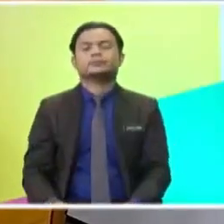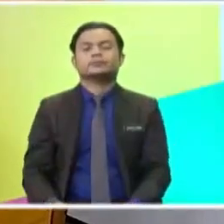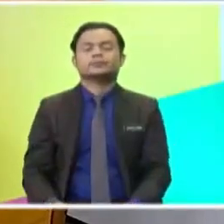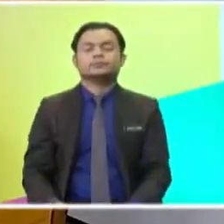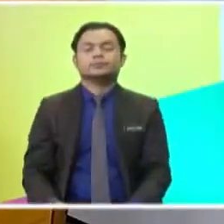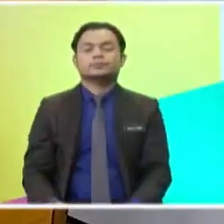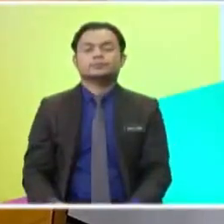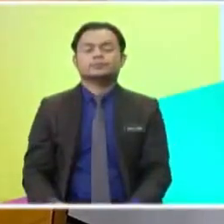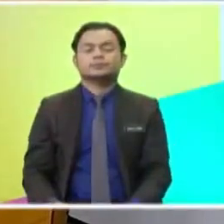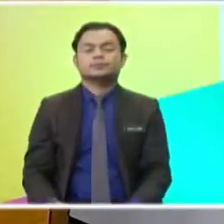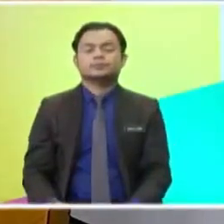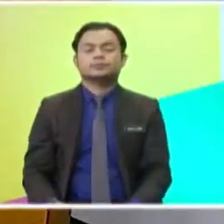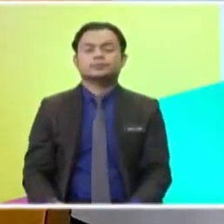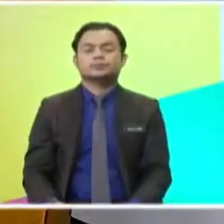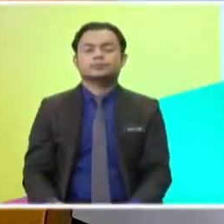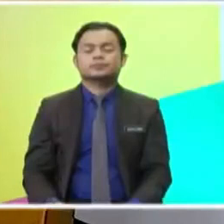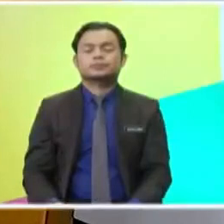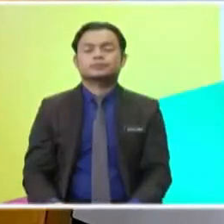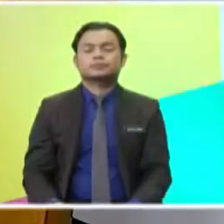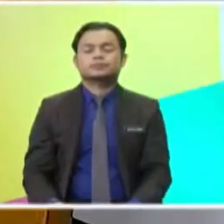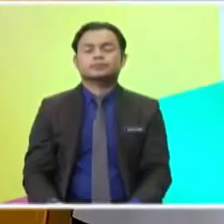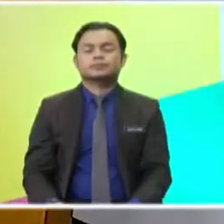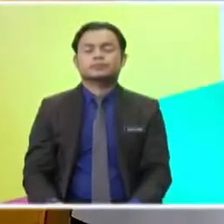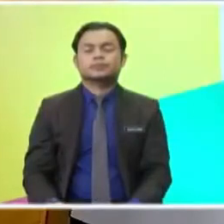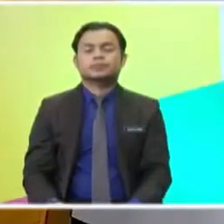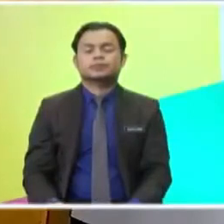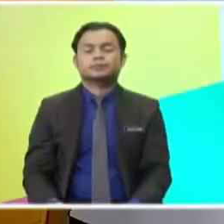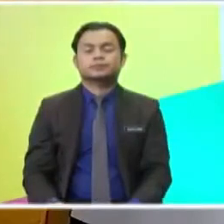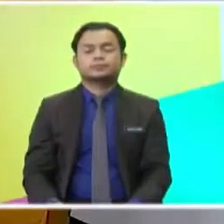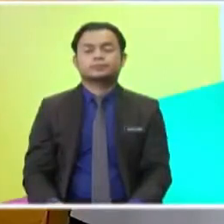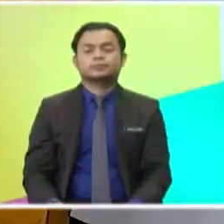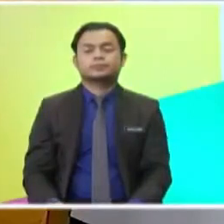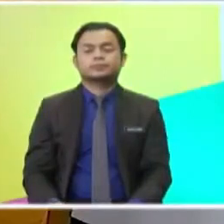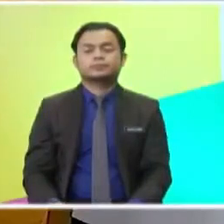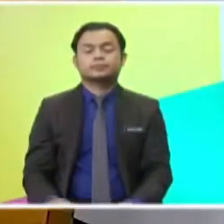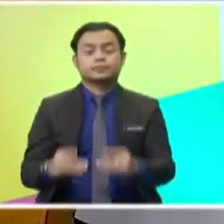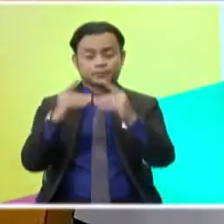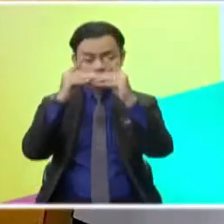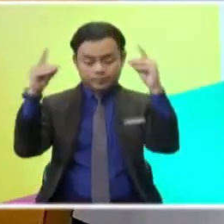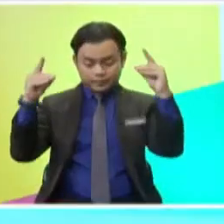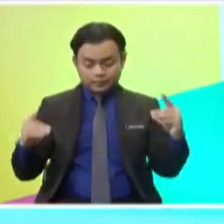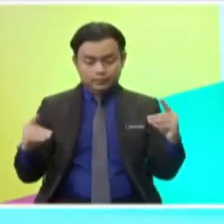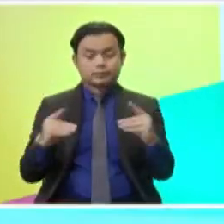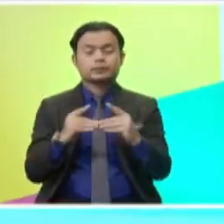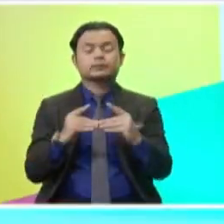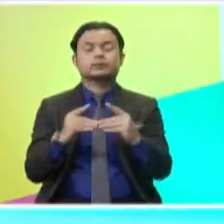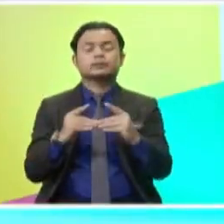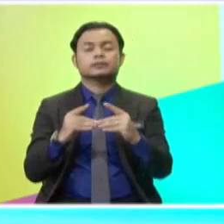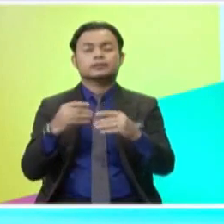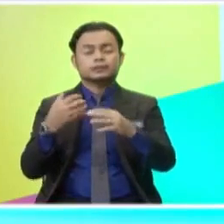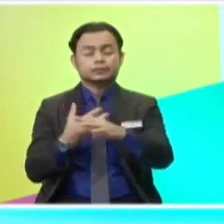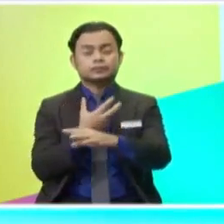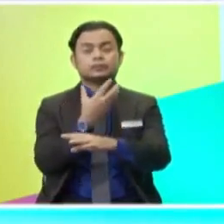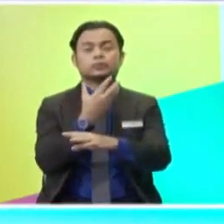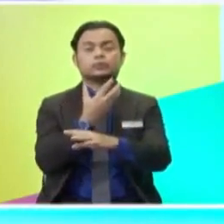ada tekstur, yeah, di mana dia disebut peta timbul kerana memang ada rasa timbul di sini. Mungkin kamera boleh tunjukkan, ini